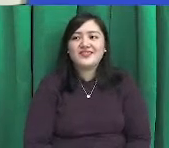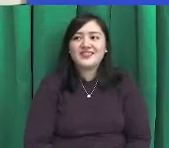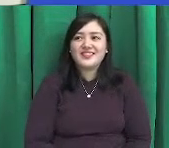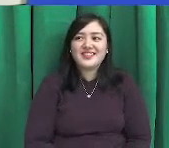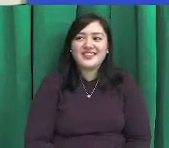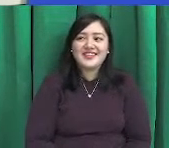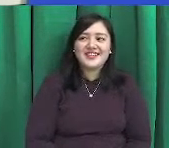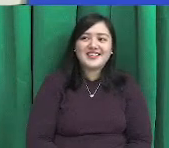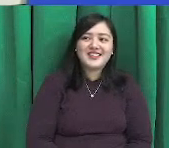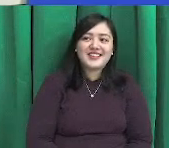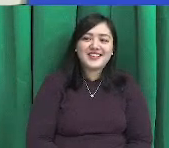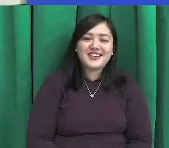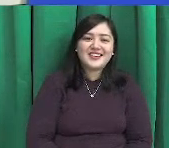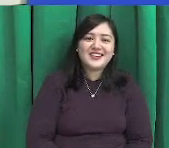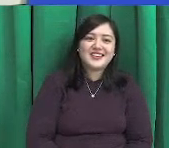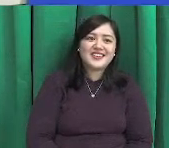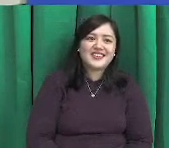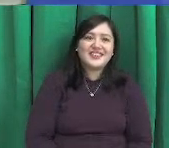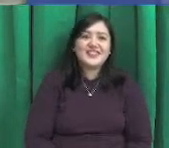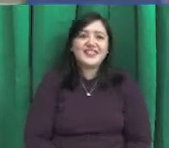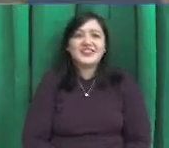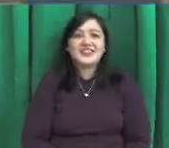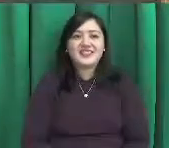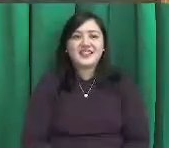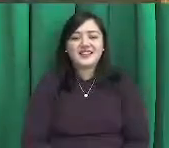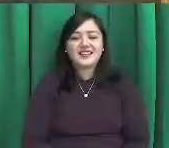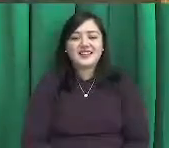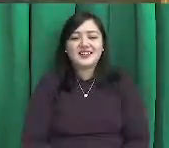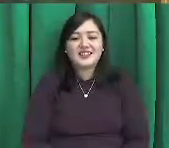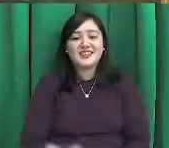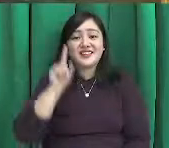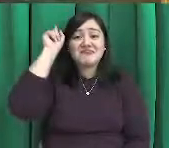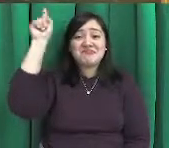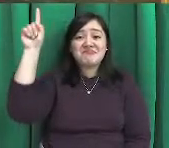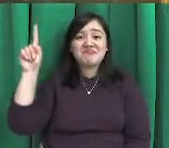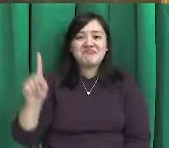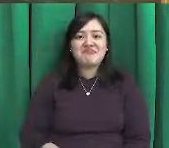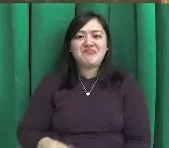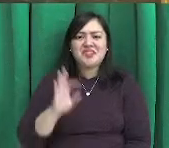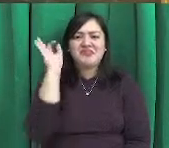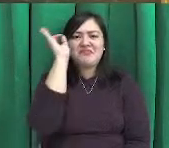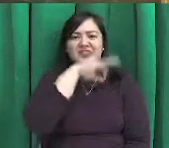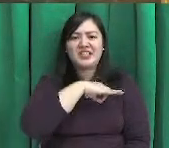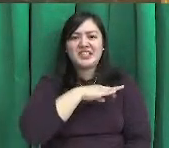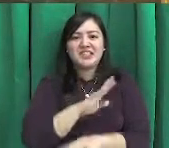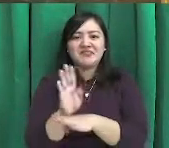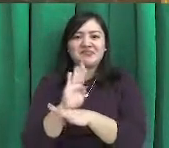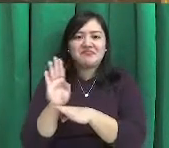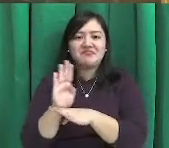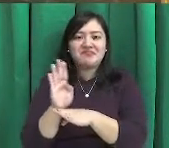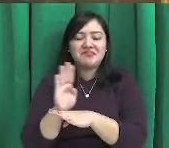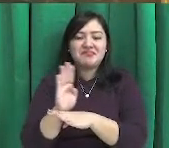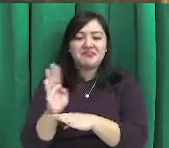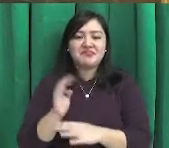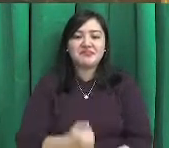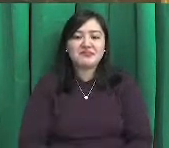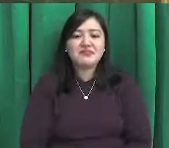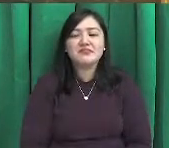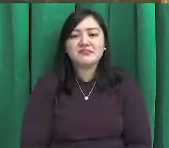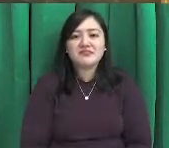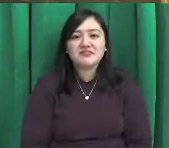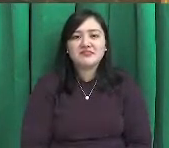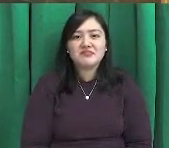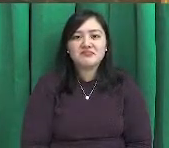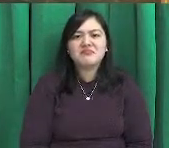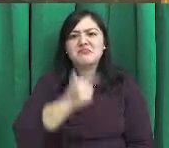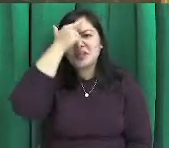Monkey business. Yeah. Wow. Yun na yung style niya ng business niya. Uh-huh. Ang tawag nila doon, mga kapatid, people's money. Use other people's